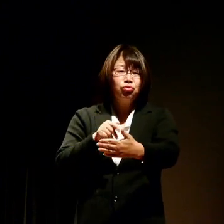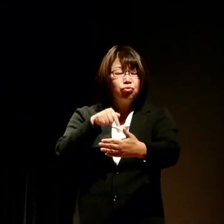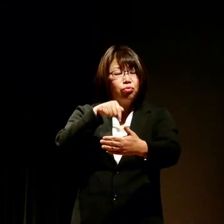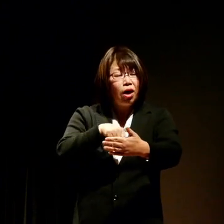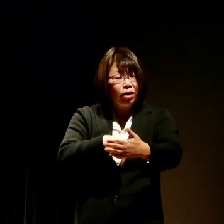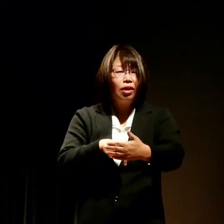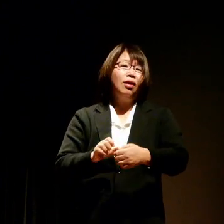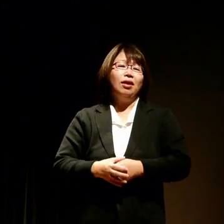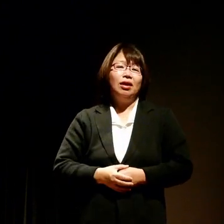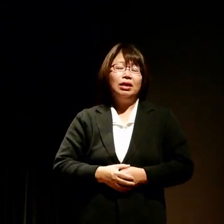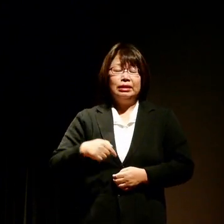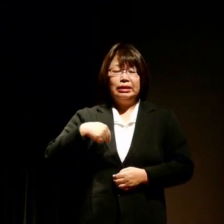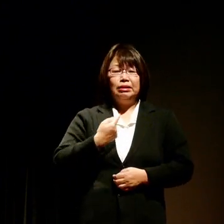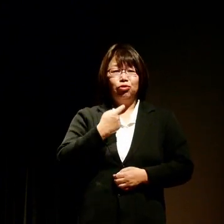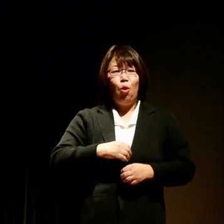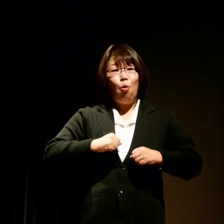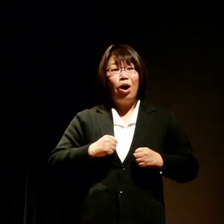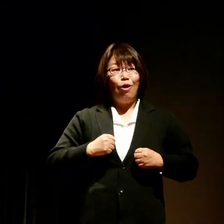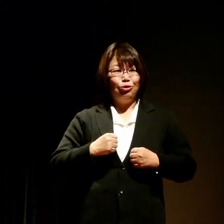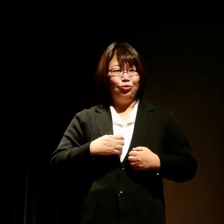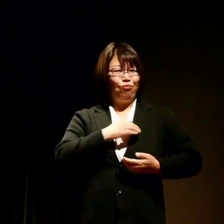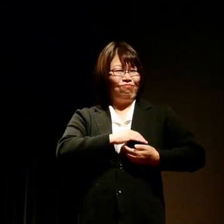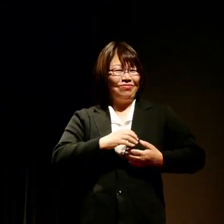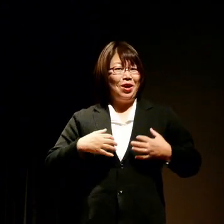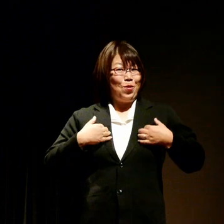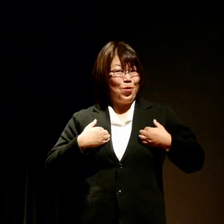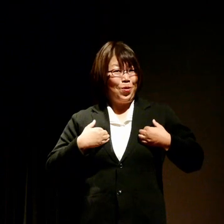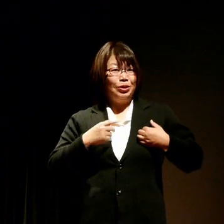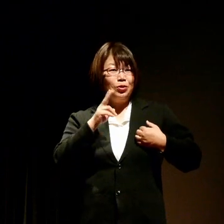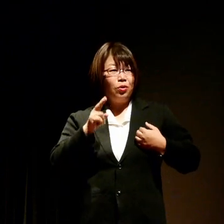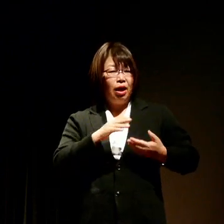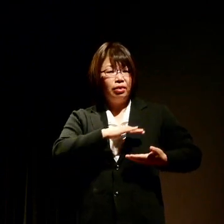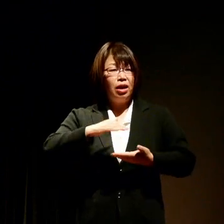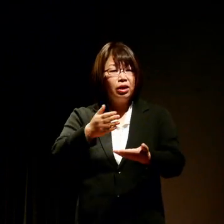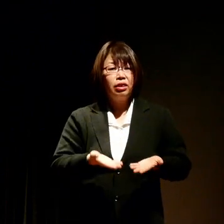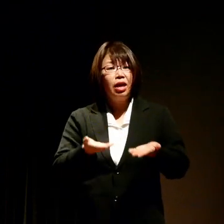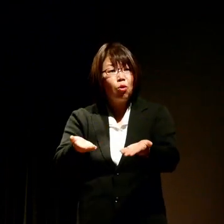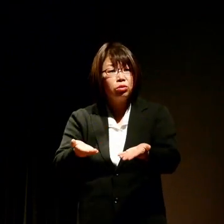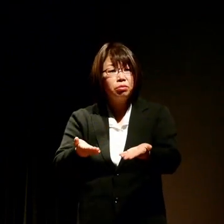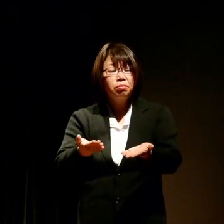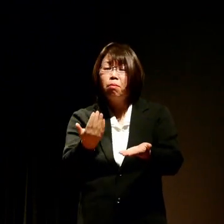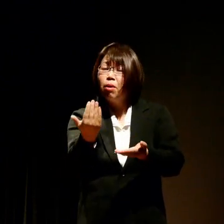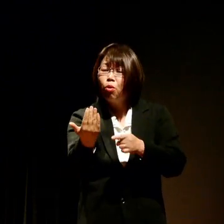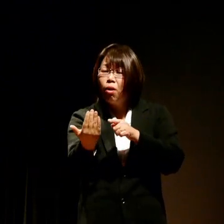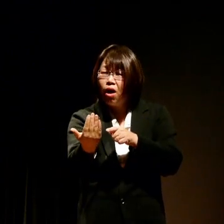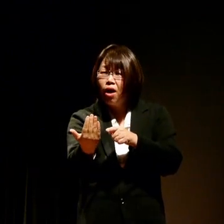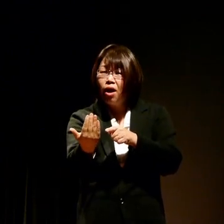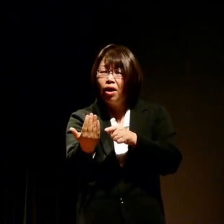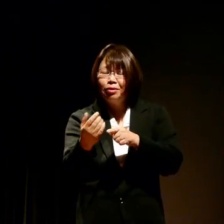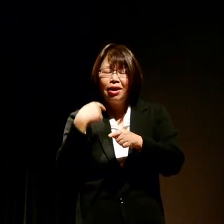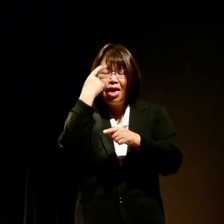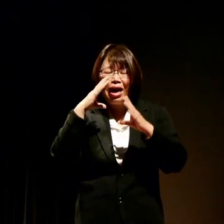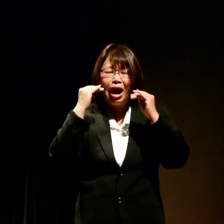で自分がワクワクするものをご提供しなければ、目の前にいる人たちを笑顔